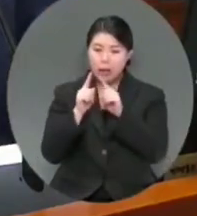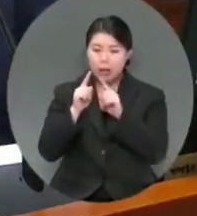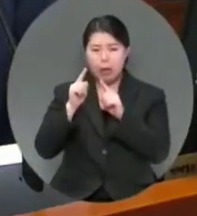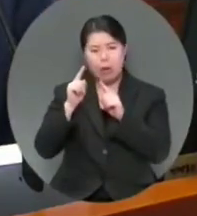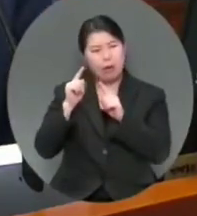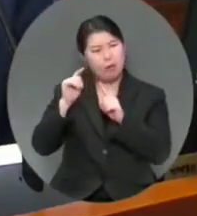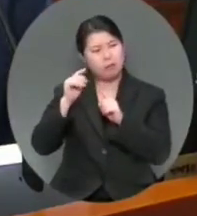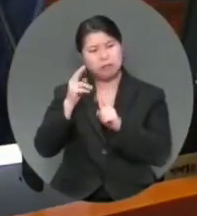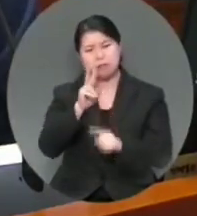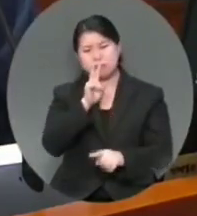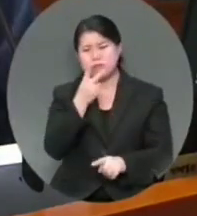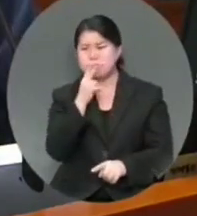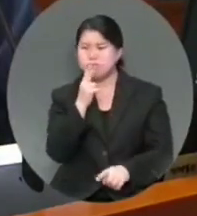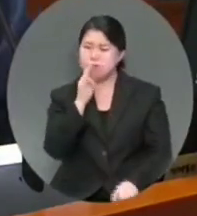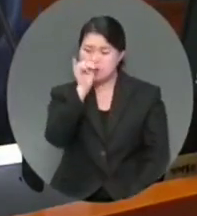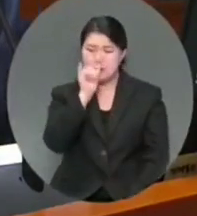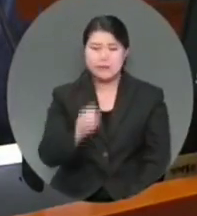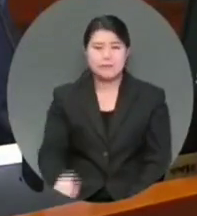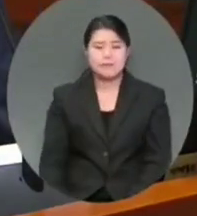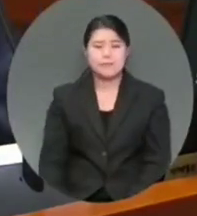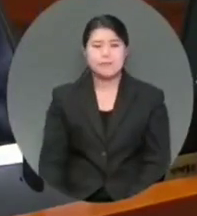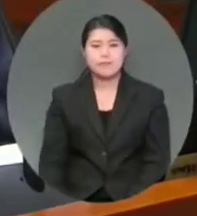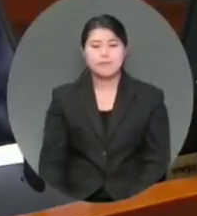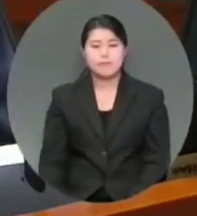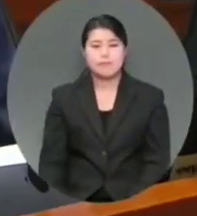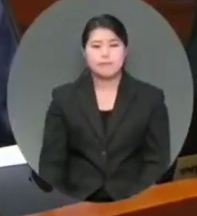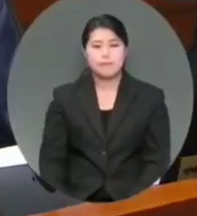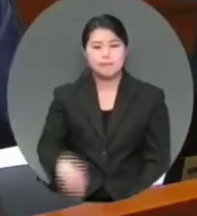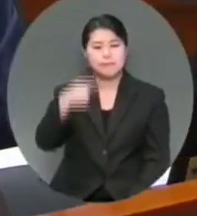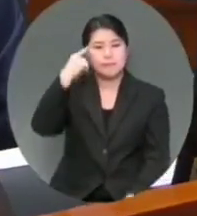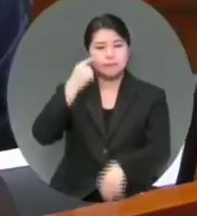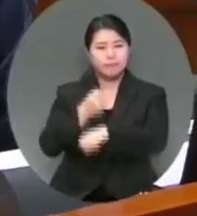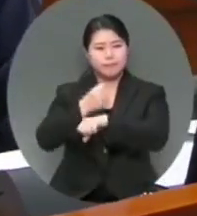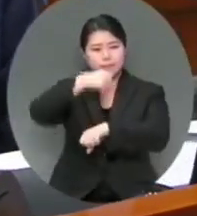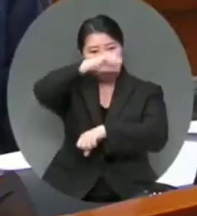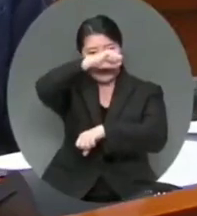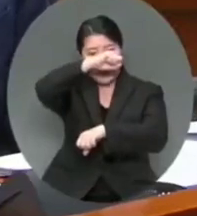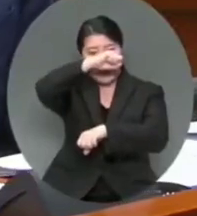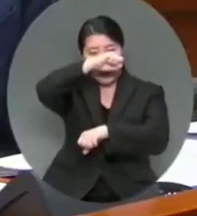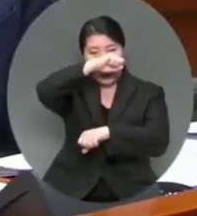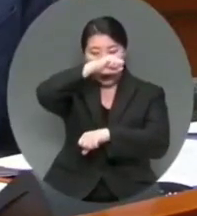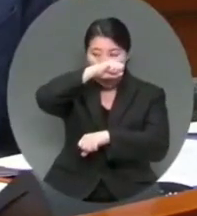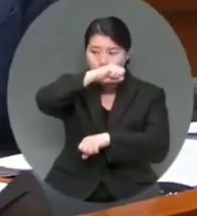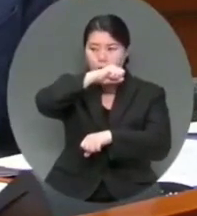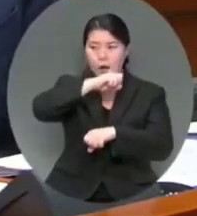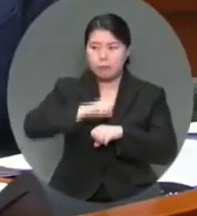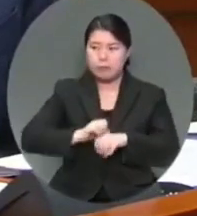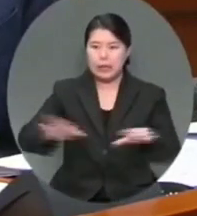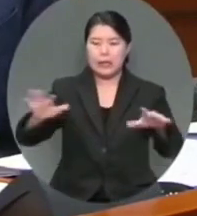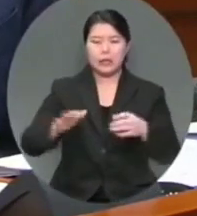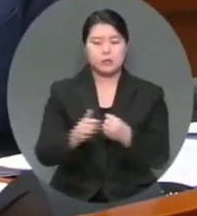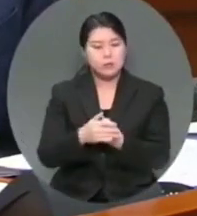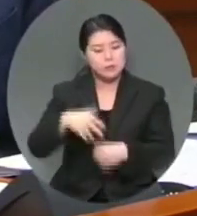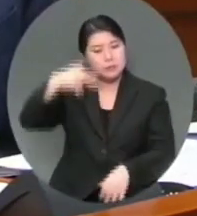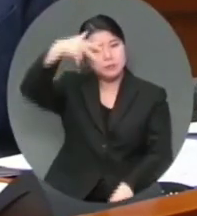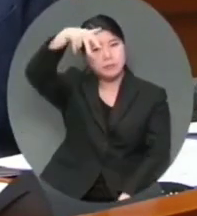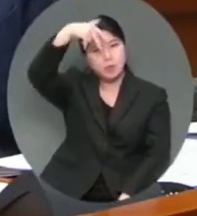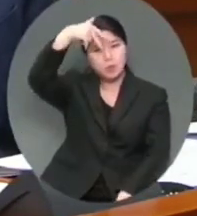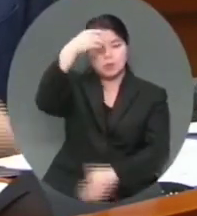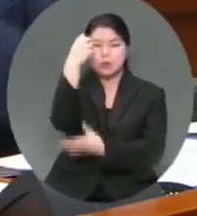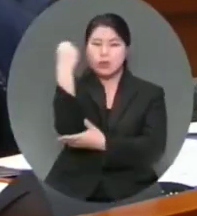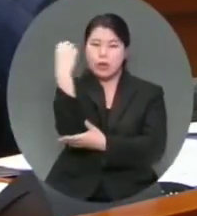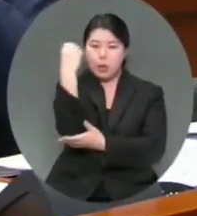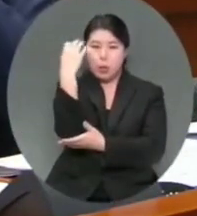있고 자, 그러면 그 R&D 예산의 파장이 커지자 그 조선일보인가요? 이제 무슨